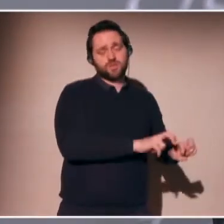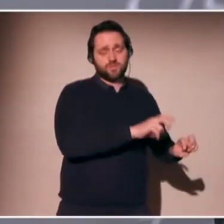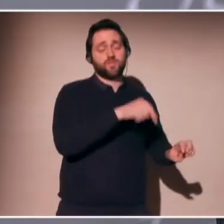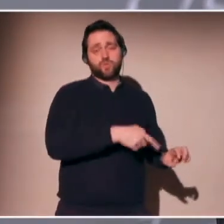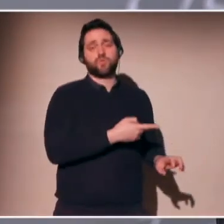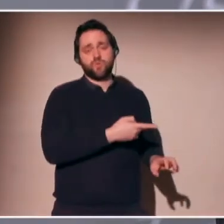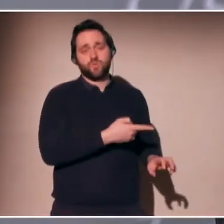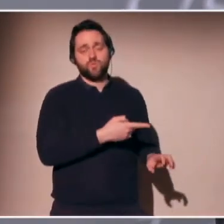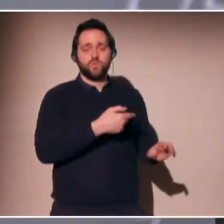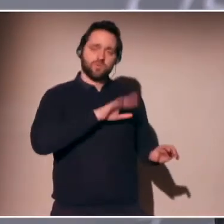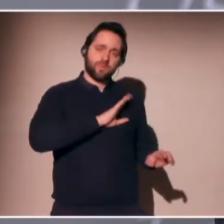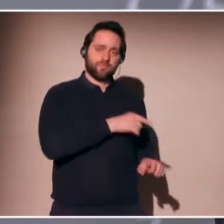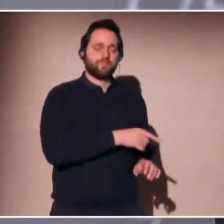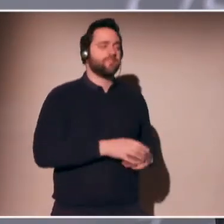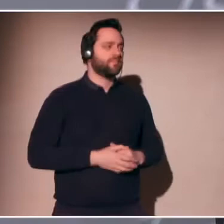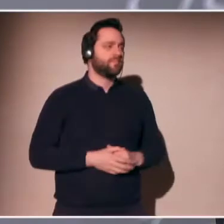cette idée de